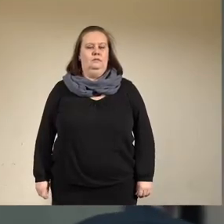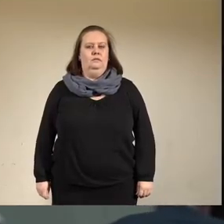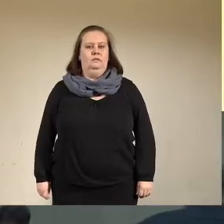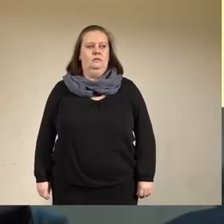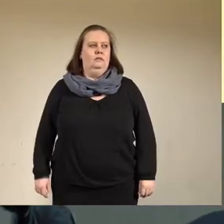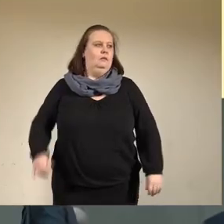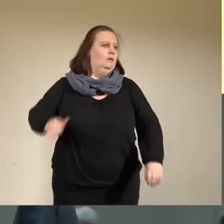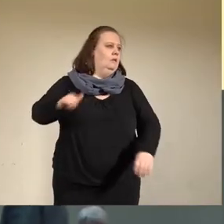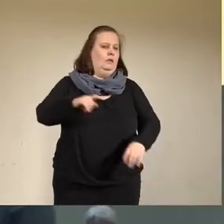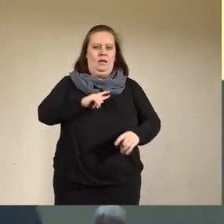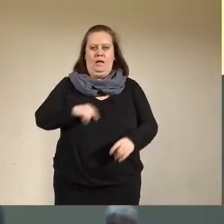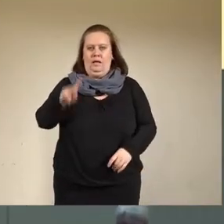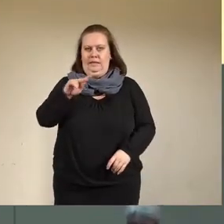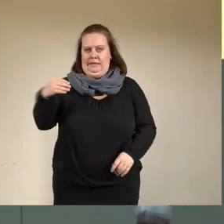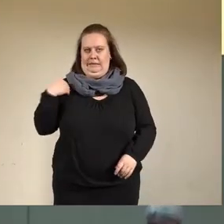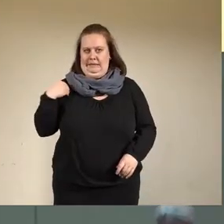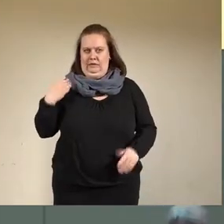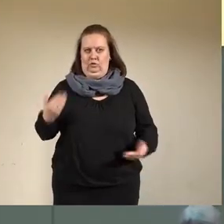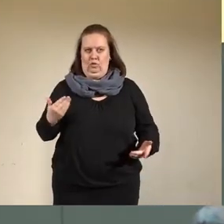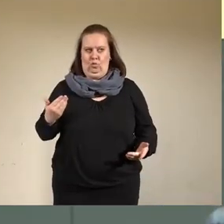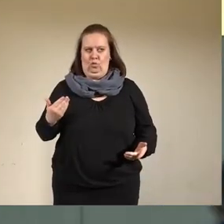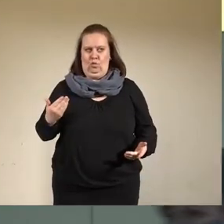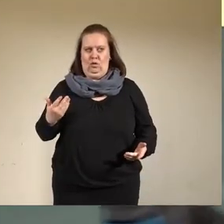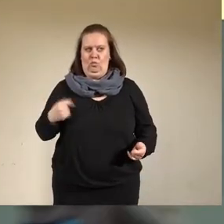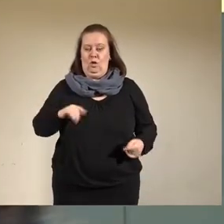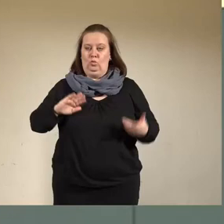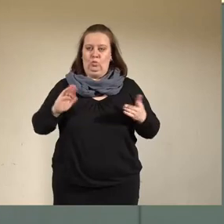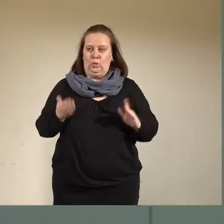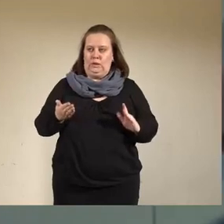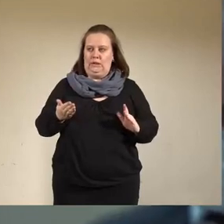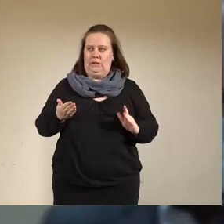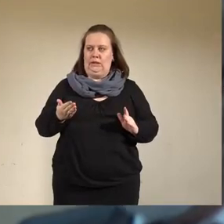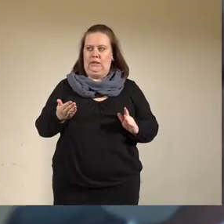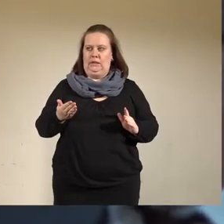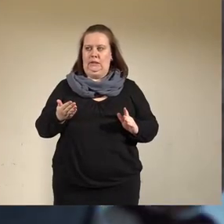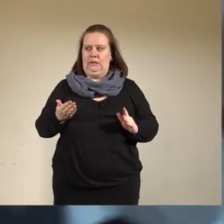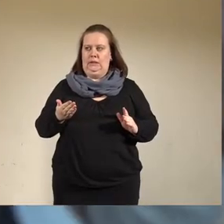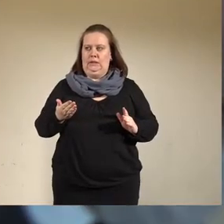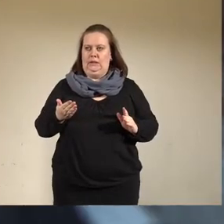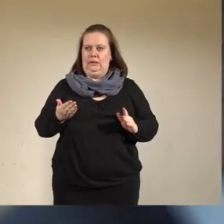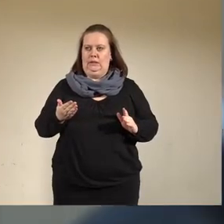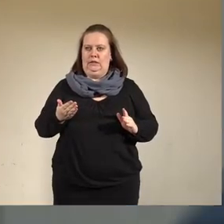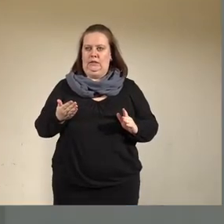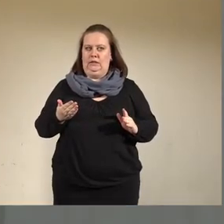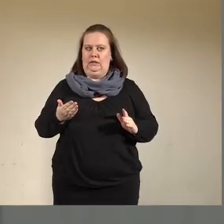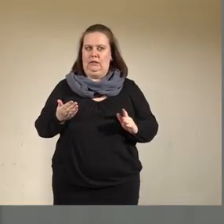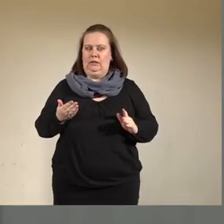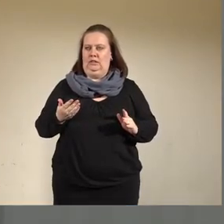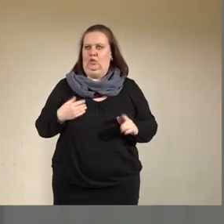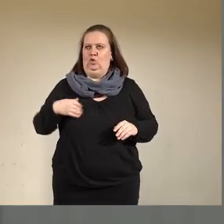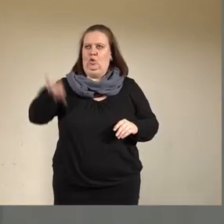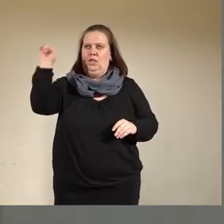Ja, ich bin ja von Herrn Kiesling angesprochen worden. Ich hab mich kurzfristig auf dem Sozialistischen Parteitag